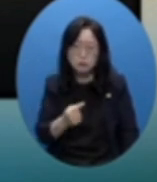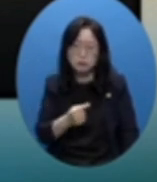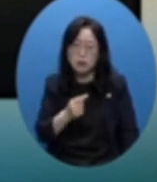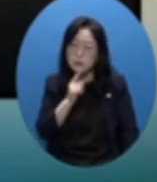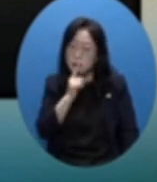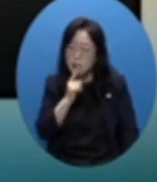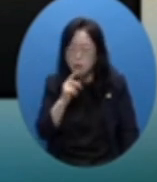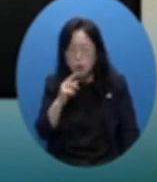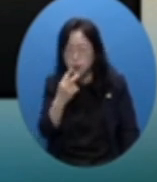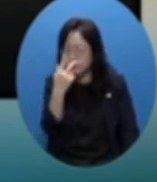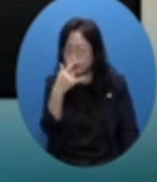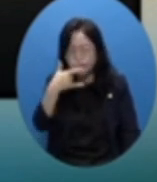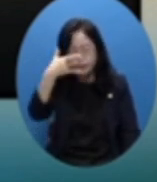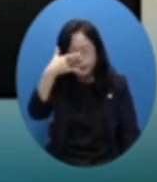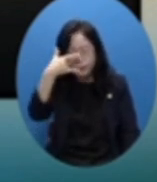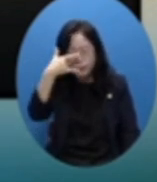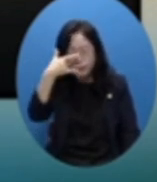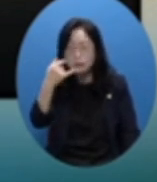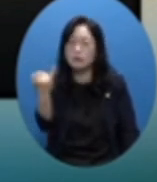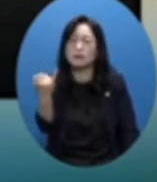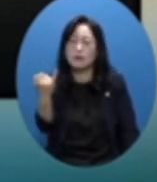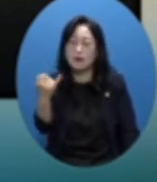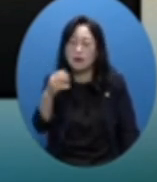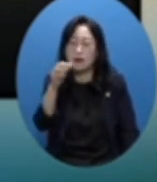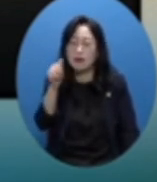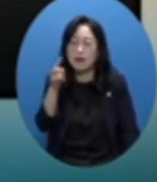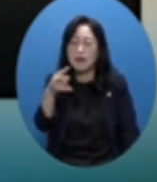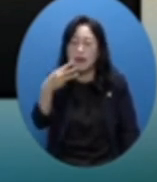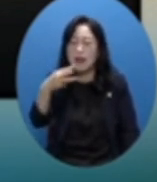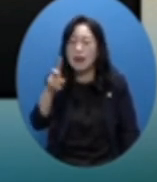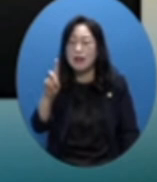최초로 인문계 학살을 받은 분인데